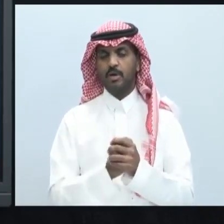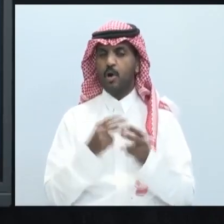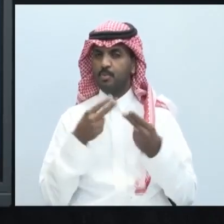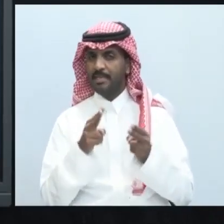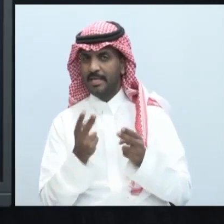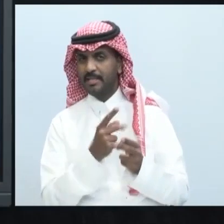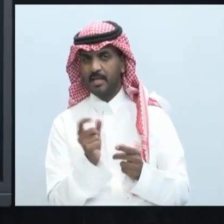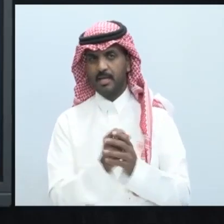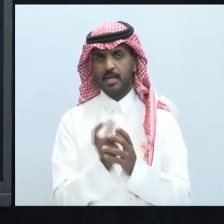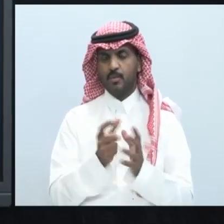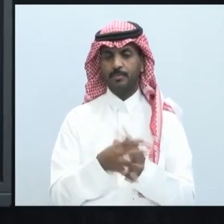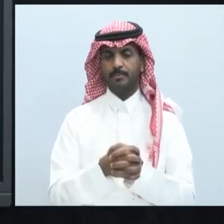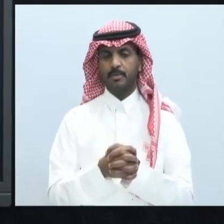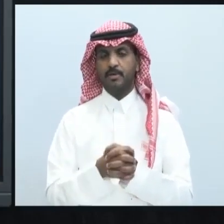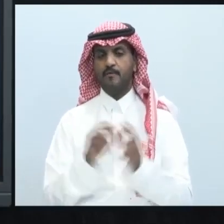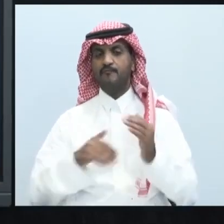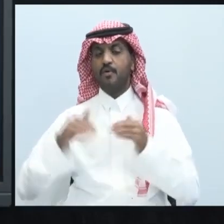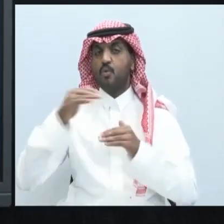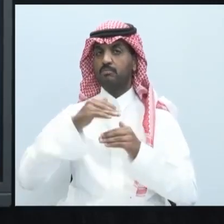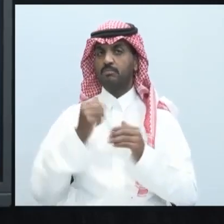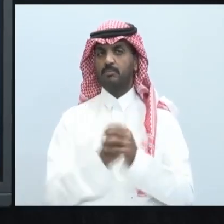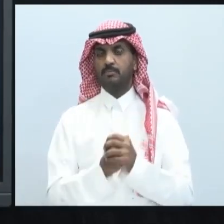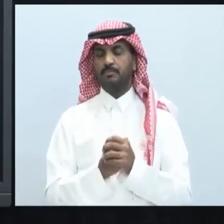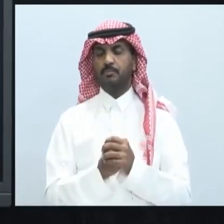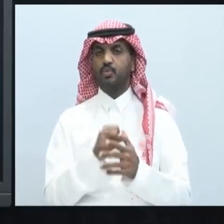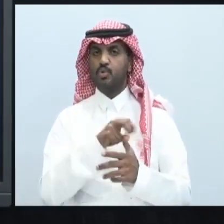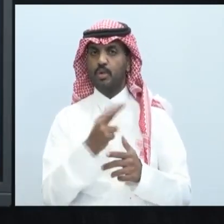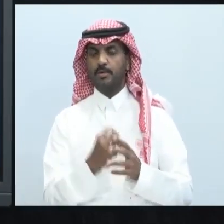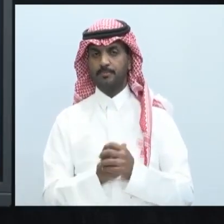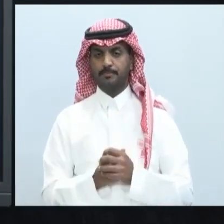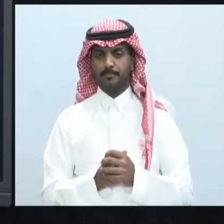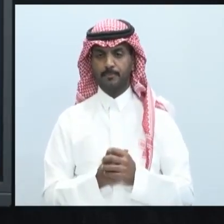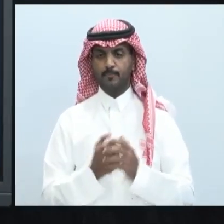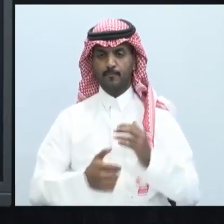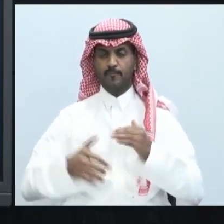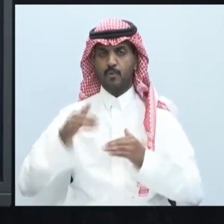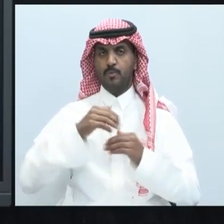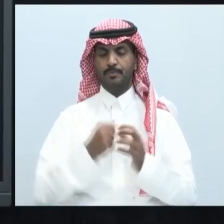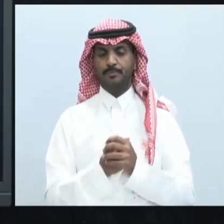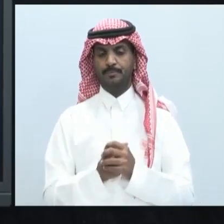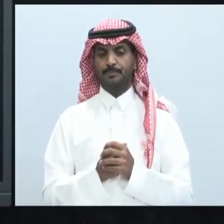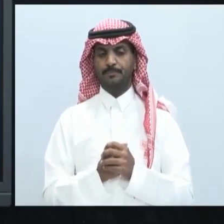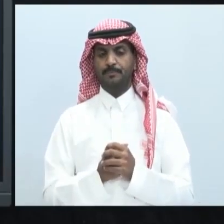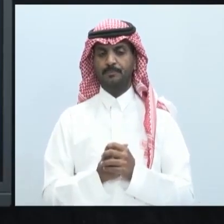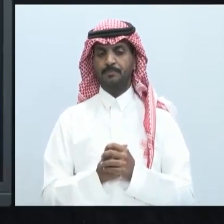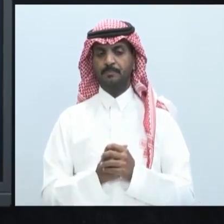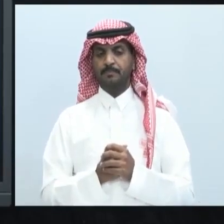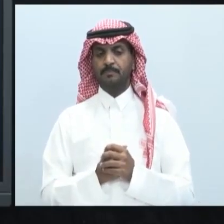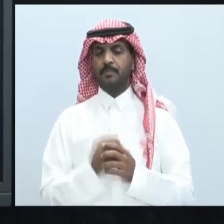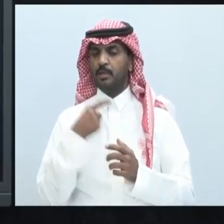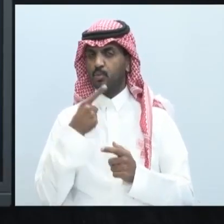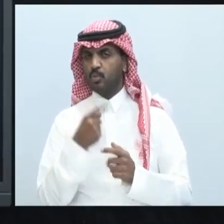النواه فوق مملكه حقيقيه النوى وايضا لدينا النوع الاخر فوق مملكه ماذا بدائيه نوى عندما الان